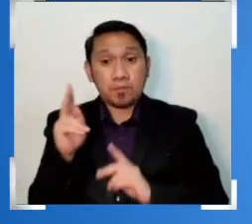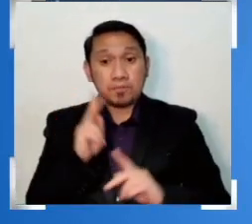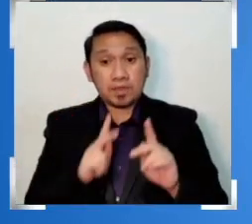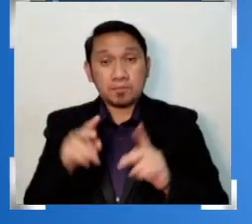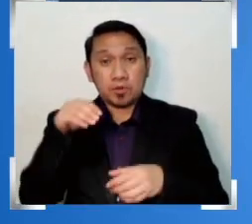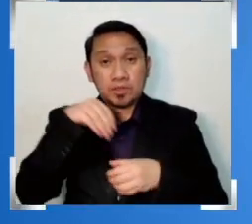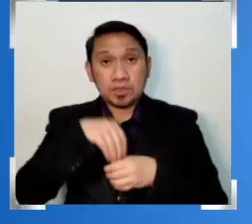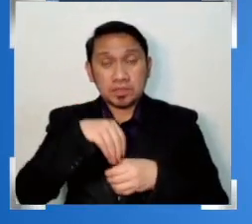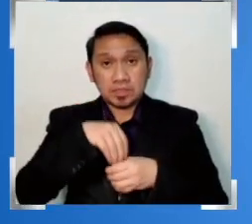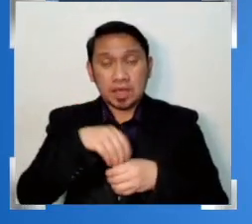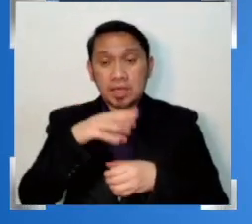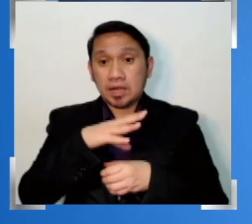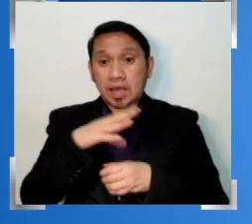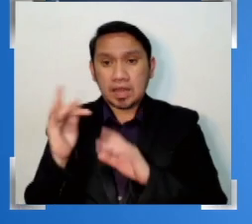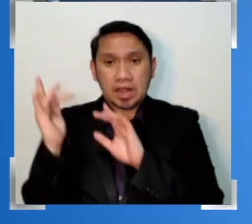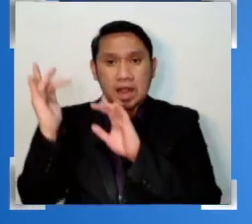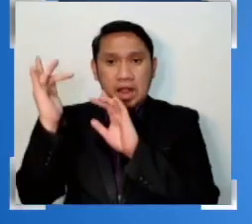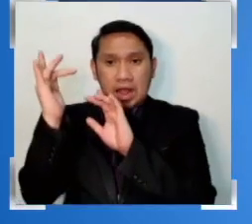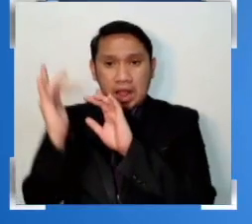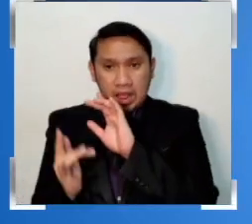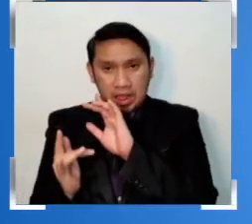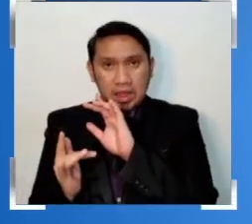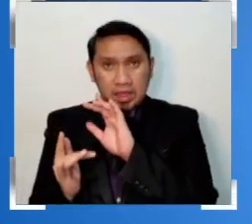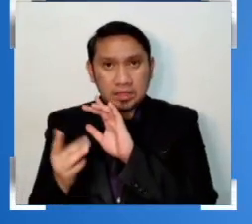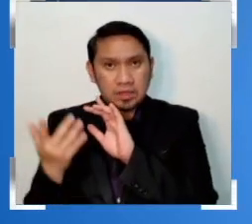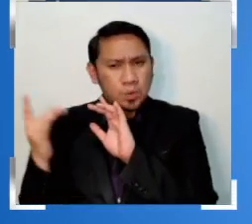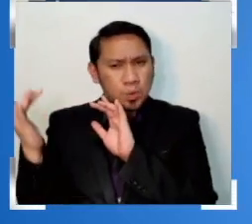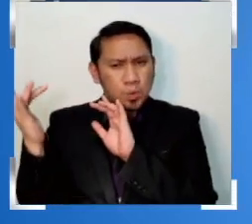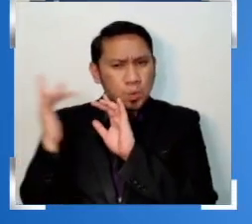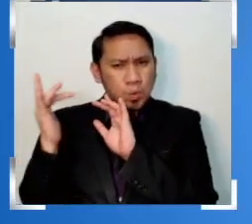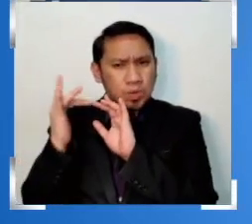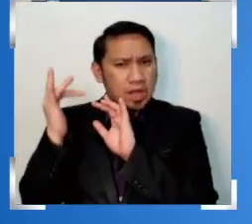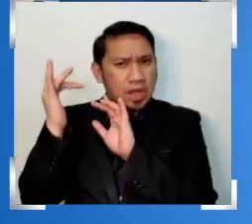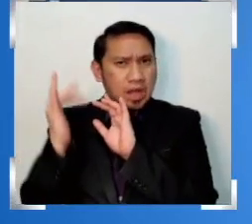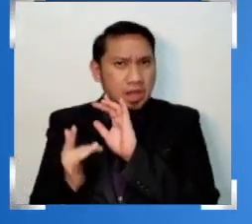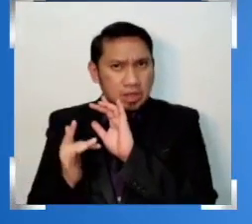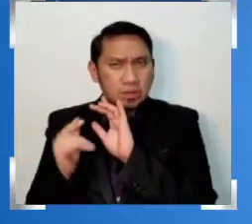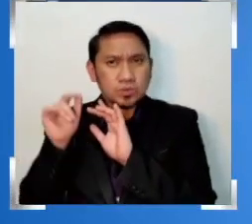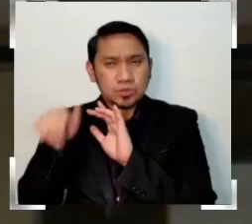yung chopper which departed Mangsi kanina alas 9 ng umaga.